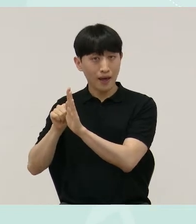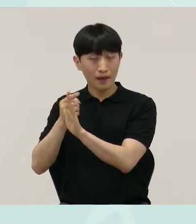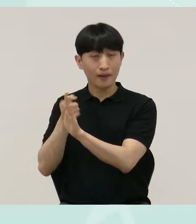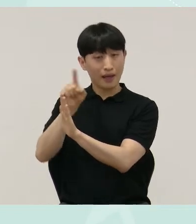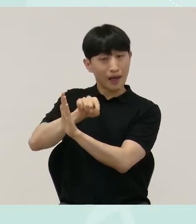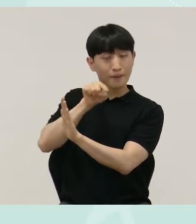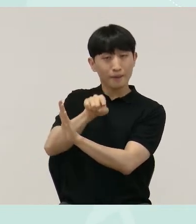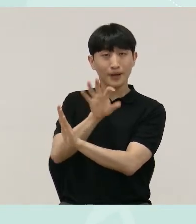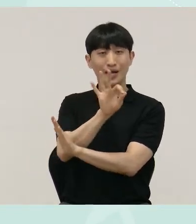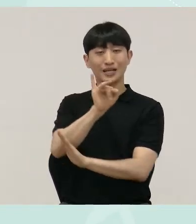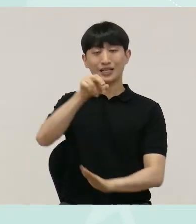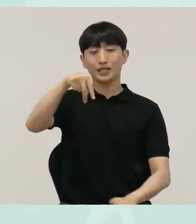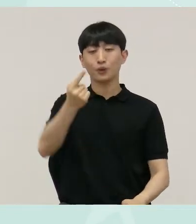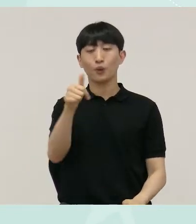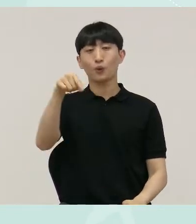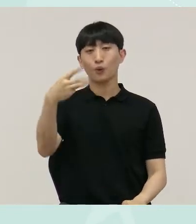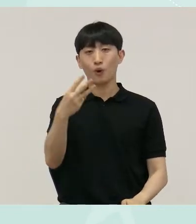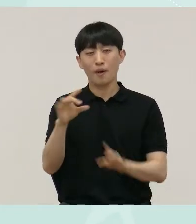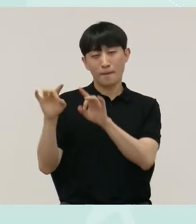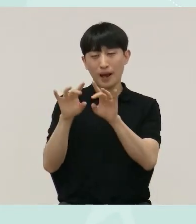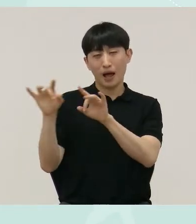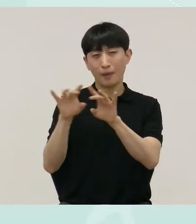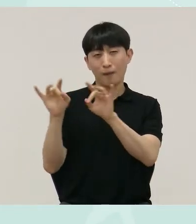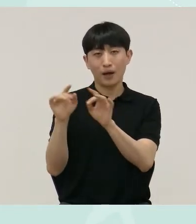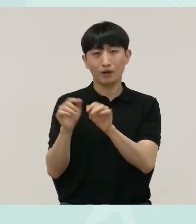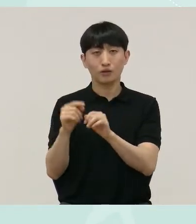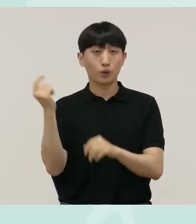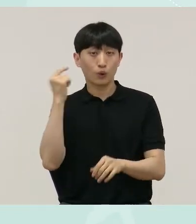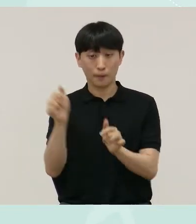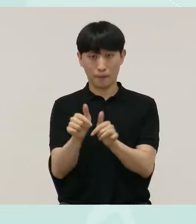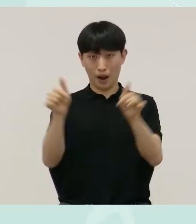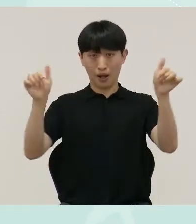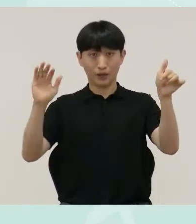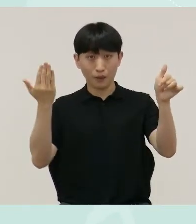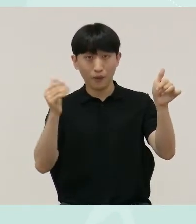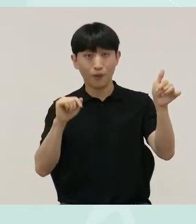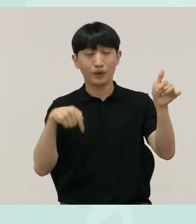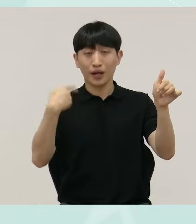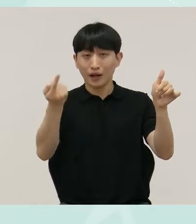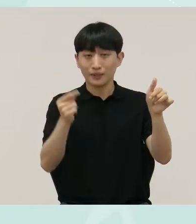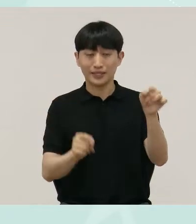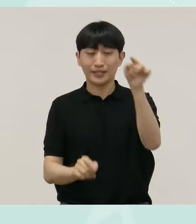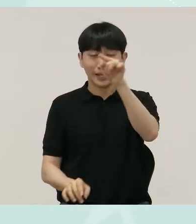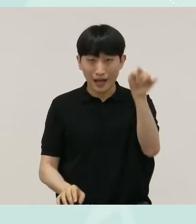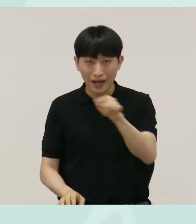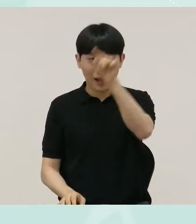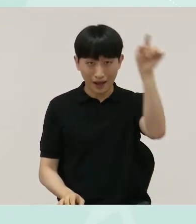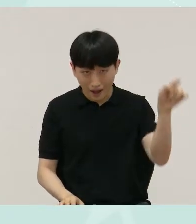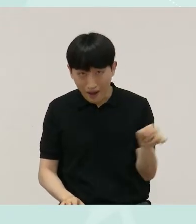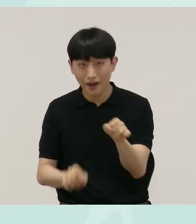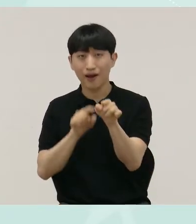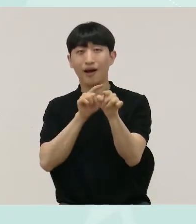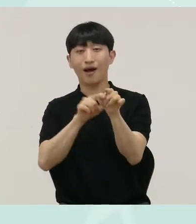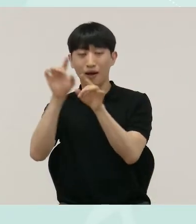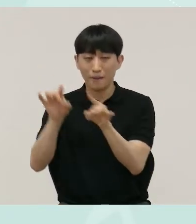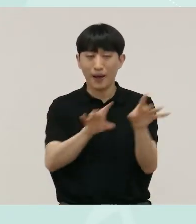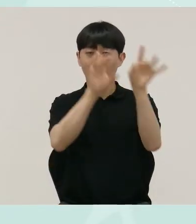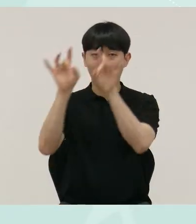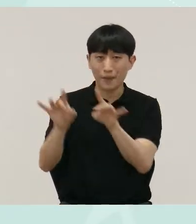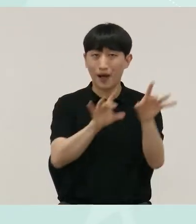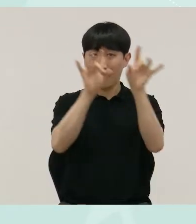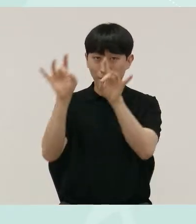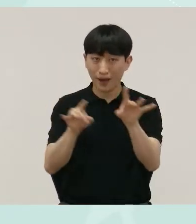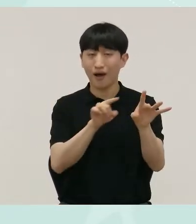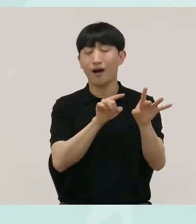귀 안에 있는 뼈 이소골을 통해서 증폭이 된 다음에 달팽이관으로 들어가서 달팽이관에서 그 압력이라고